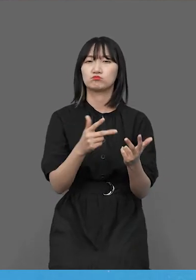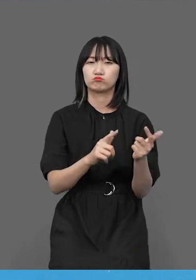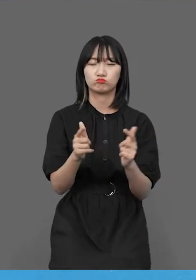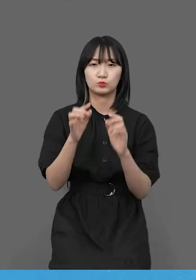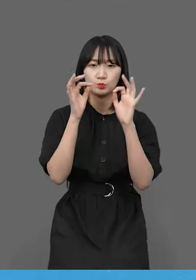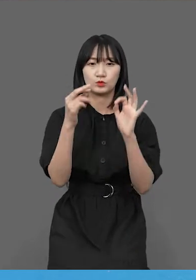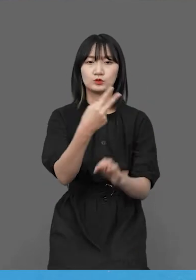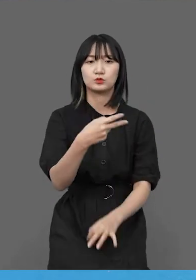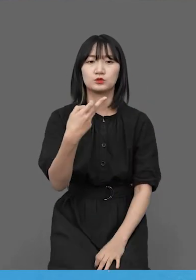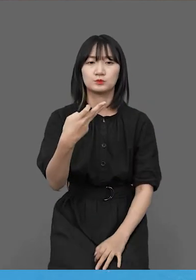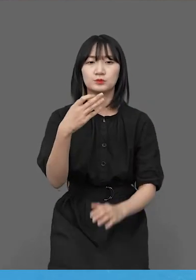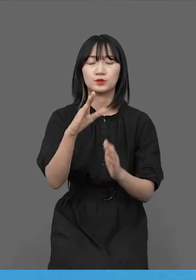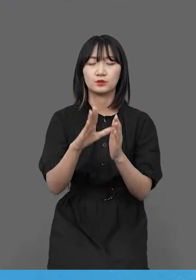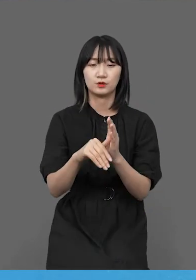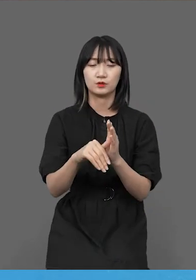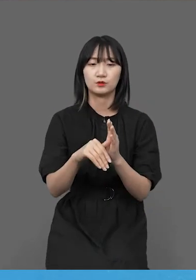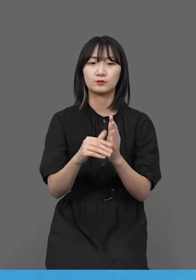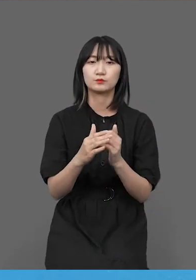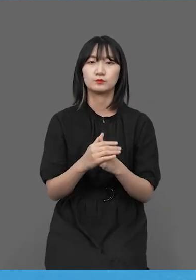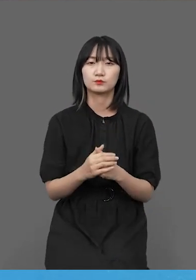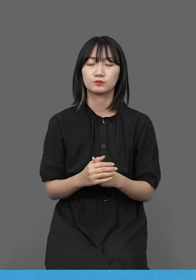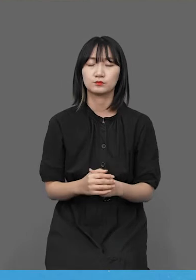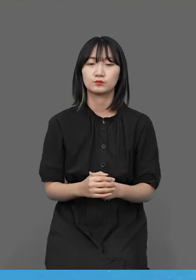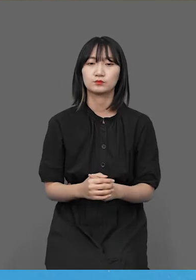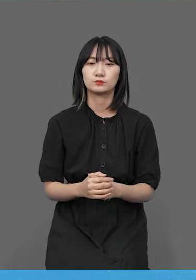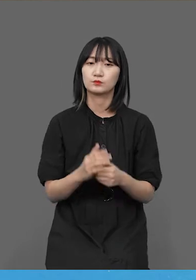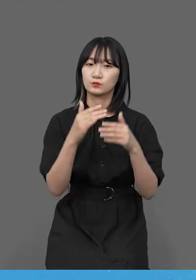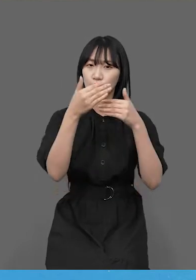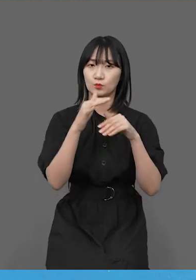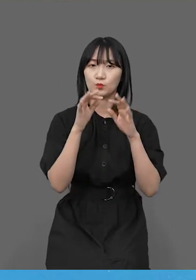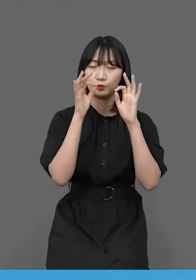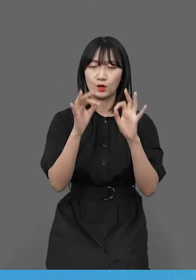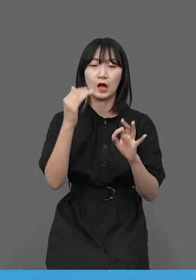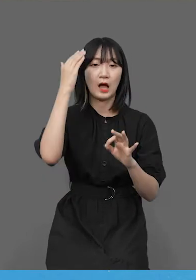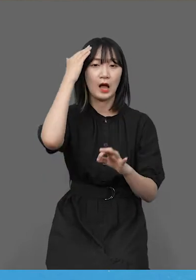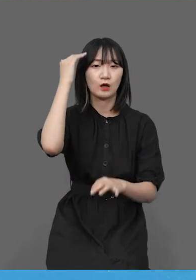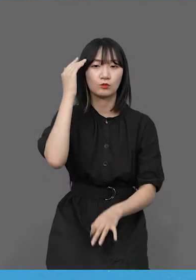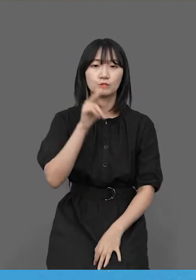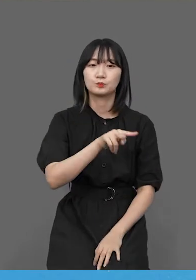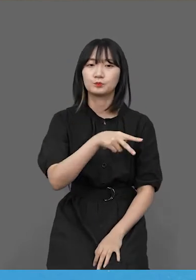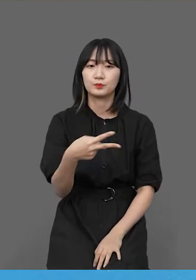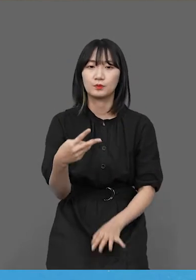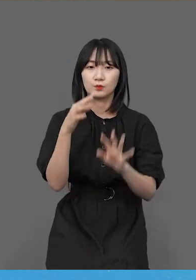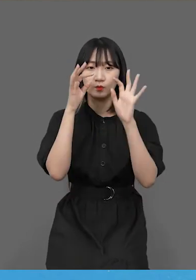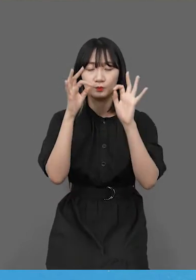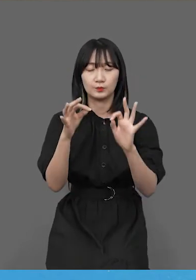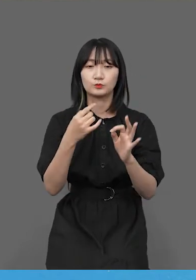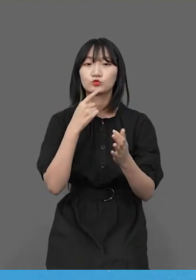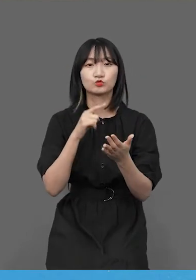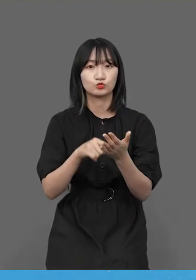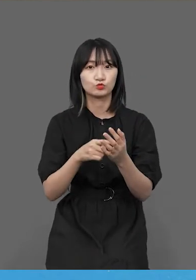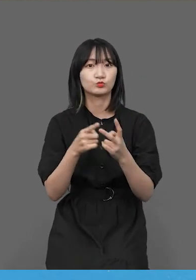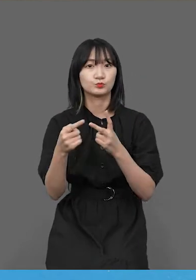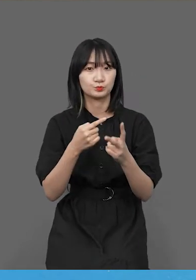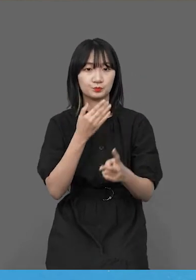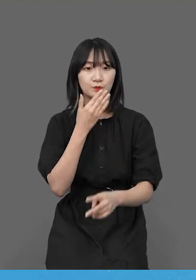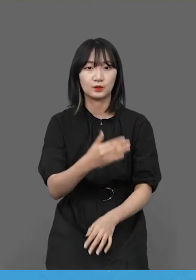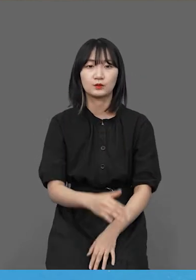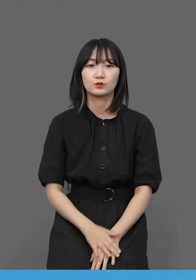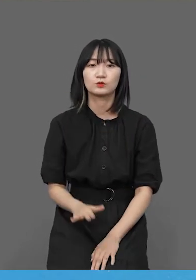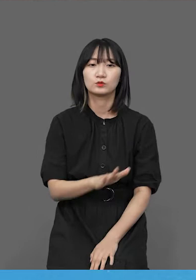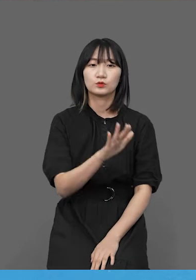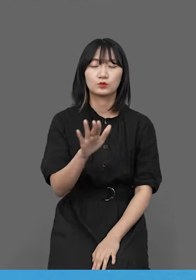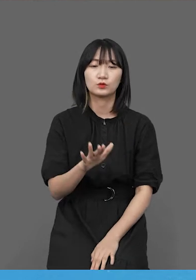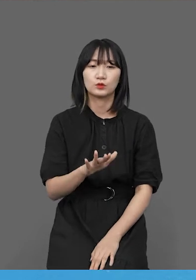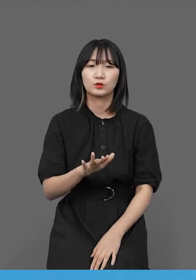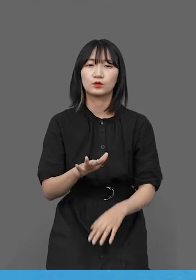2013년에 그 Trends in Genetics 여기에서도 뭐 한글로 번역해 놓은 것을 보시면 쉬울 것 같습니다. 우리가